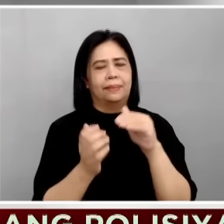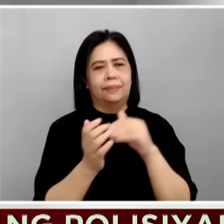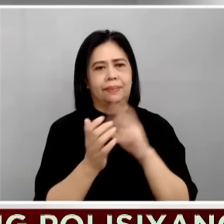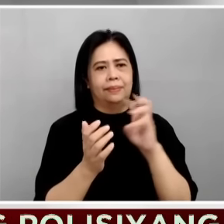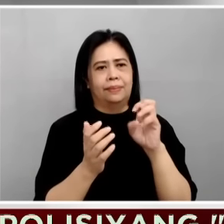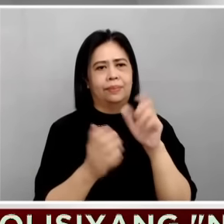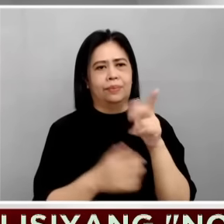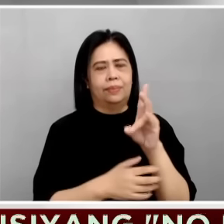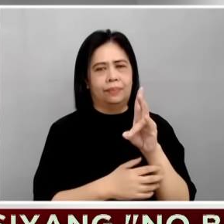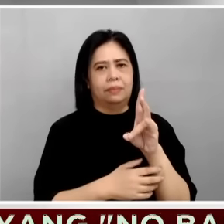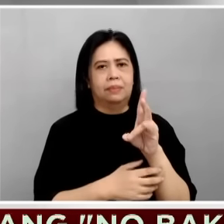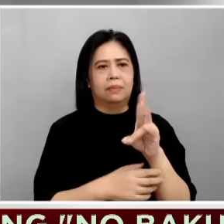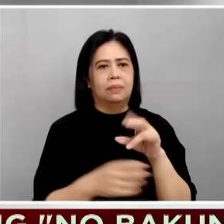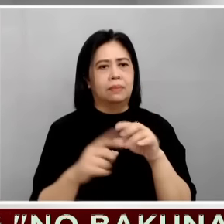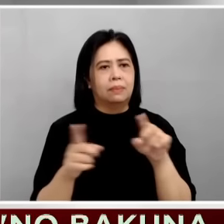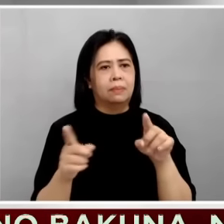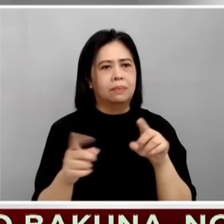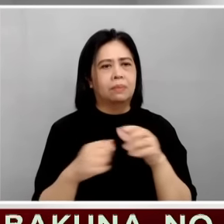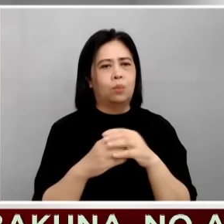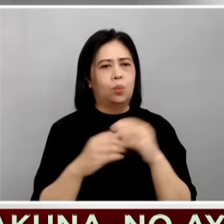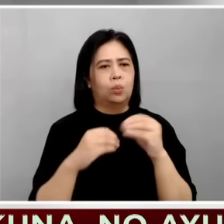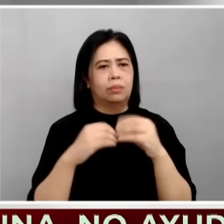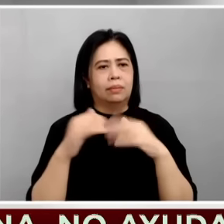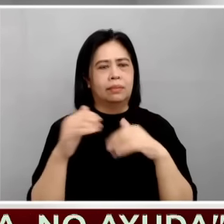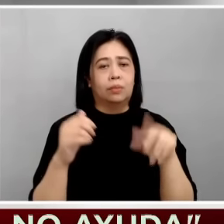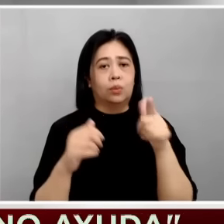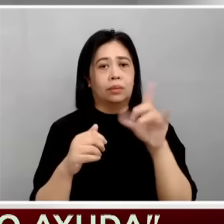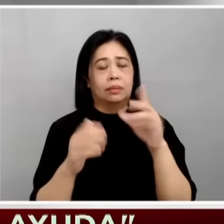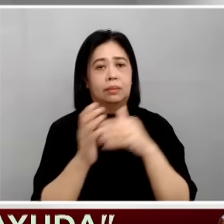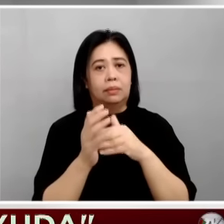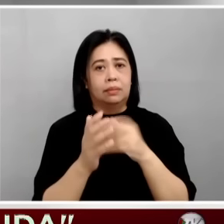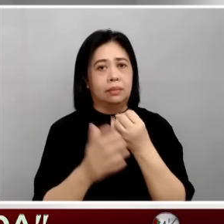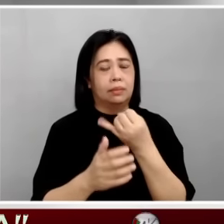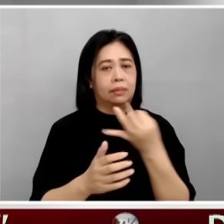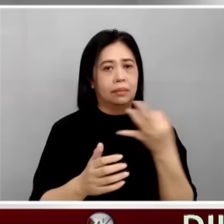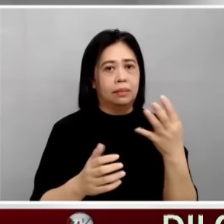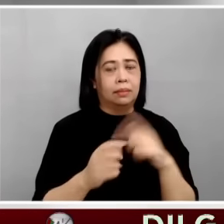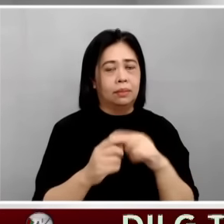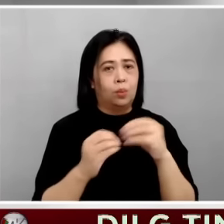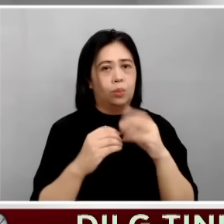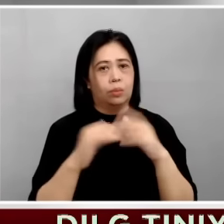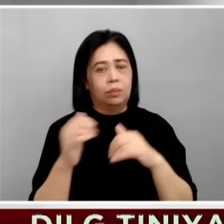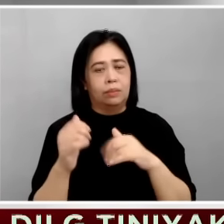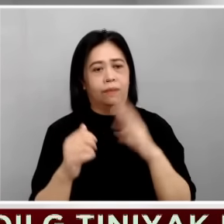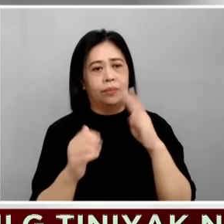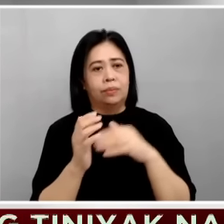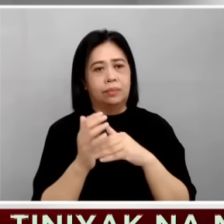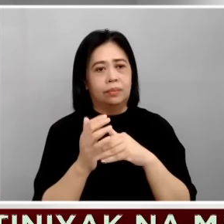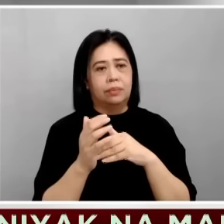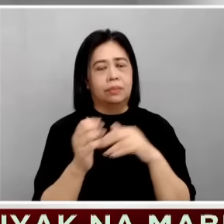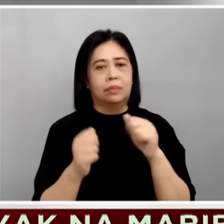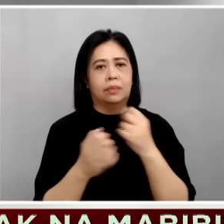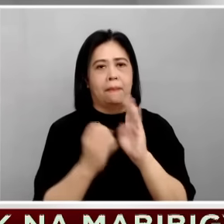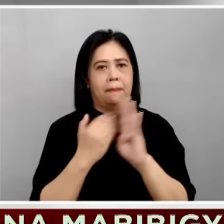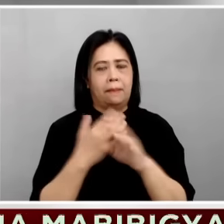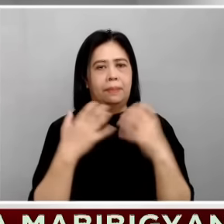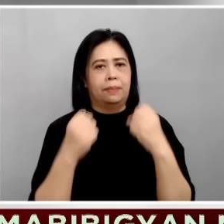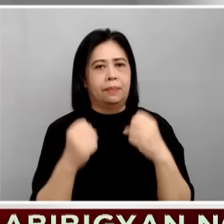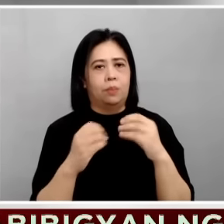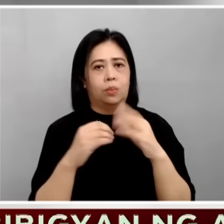176 ang namatay para sa higit na 28,000 na kabuuang bilang, habang higit na 4,000 ang nakarecover para sa higit